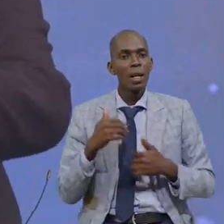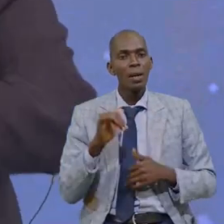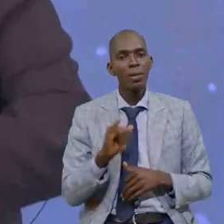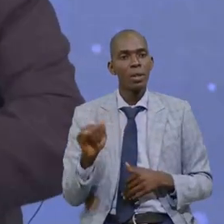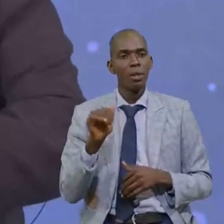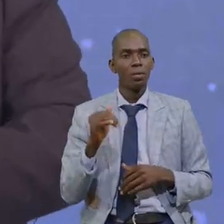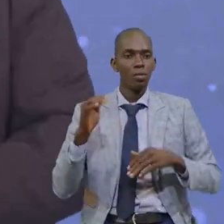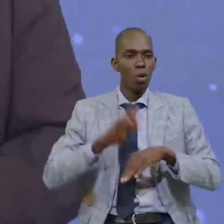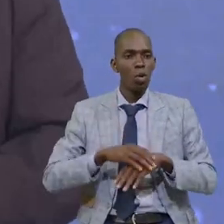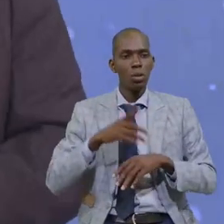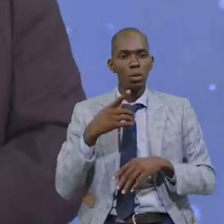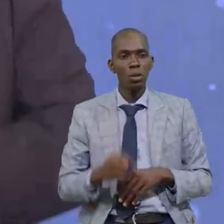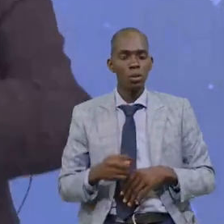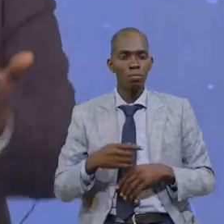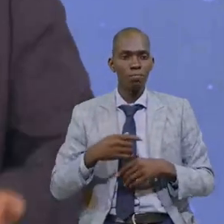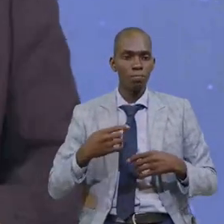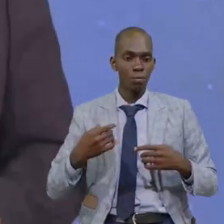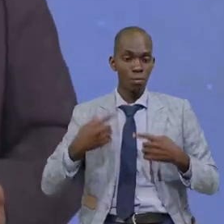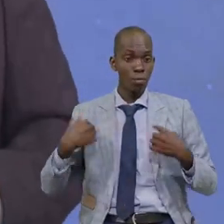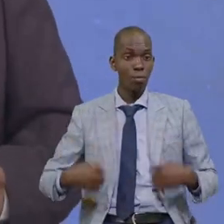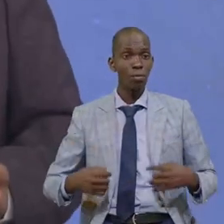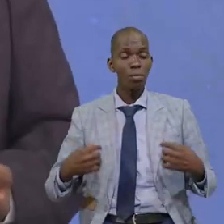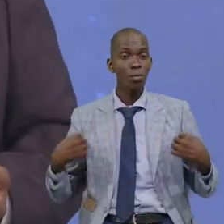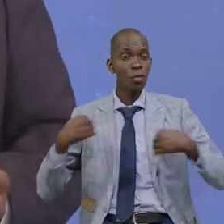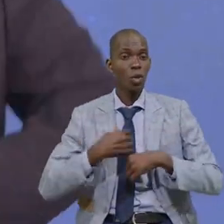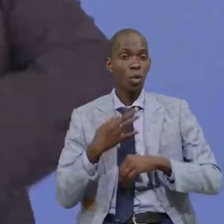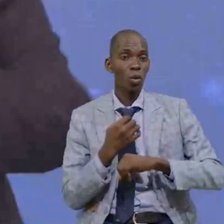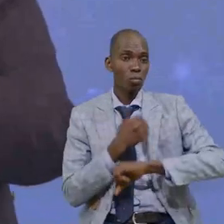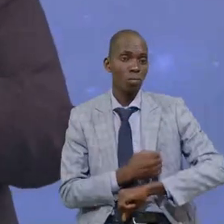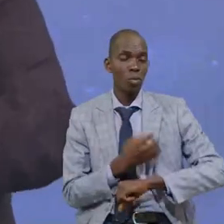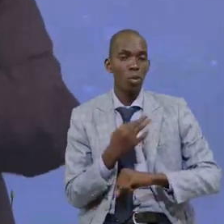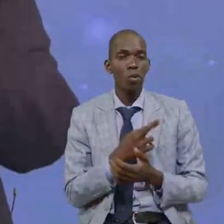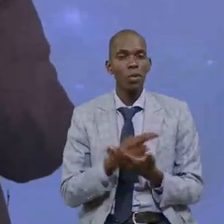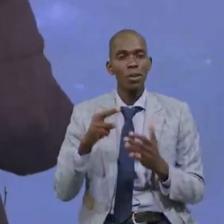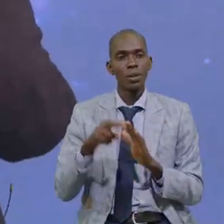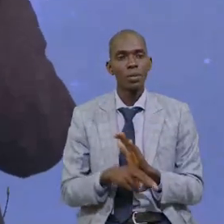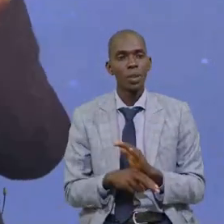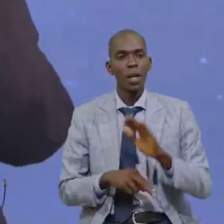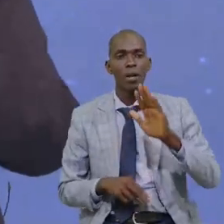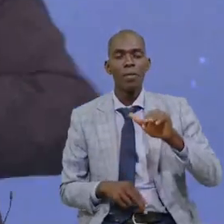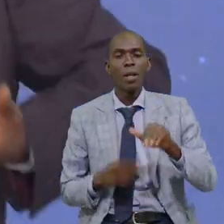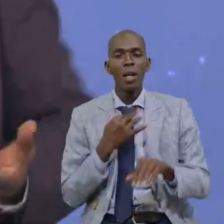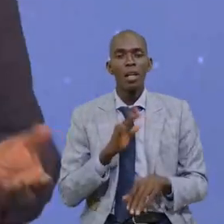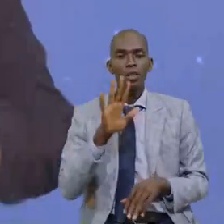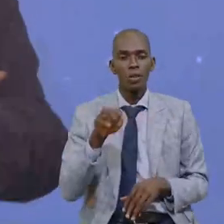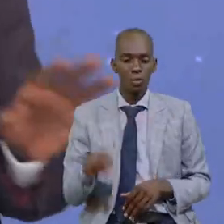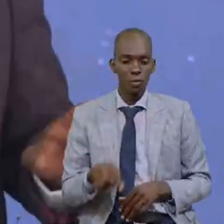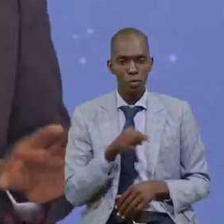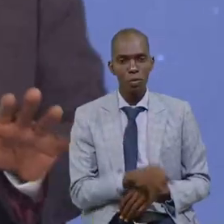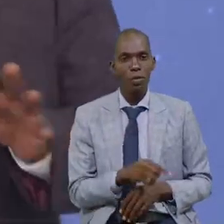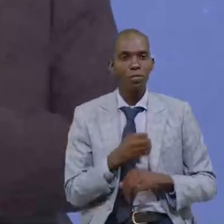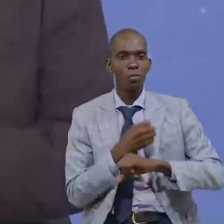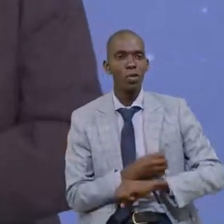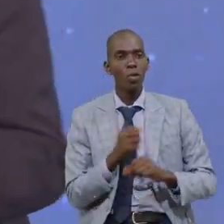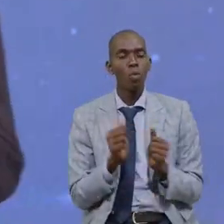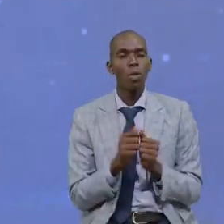Revêtez la cuirasse de la justice. Verset 15. Mettez pour chaussure